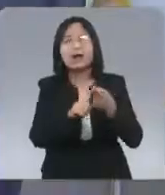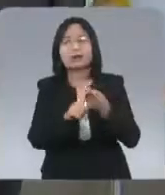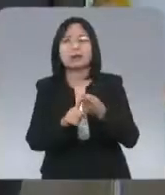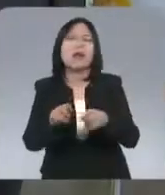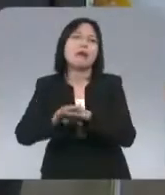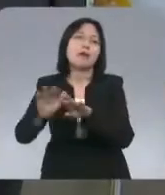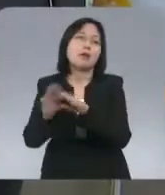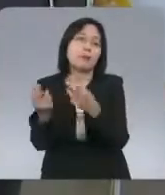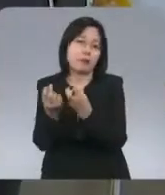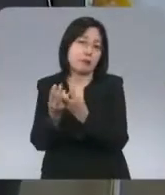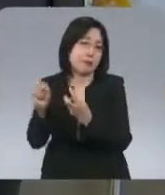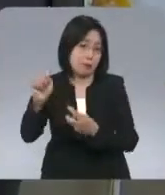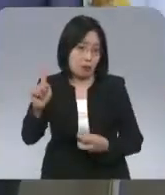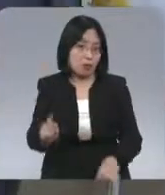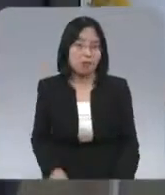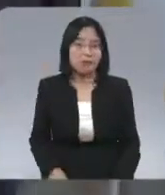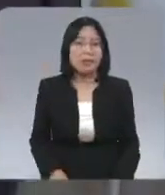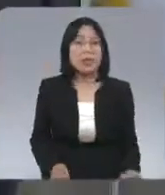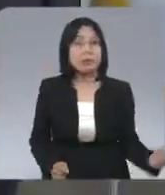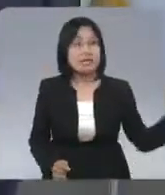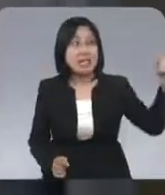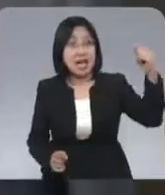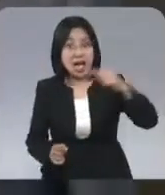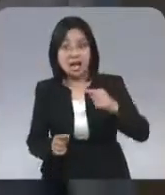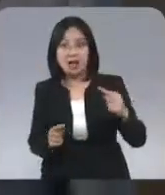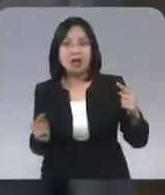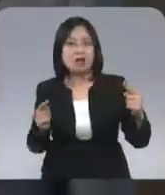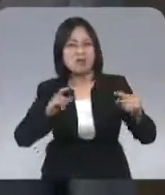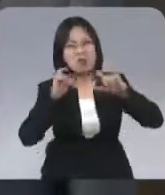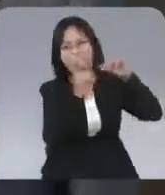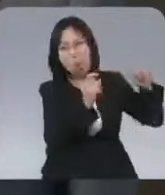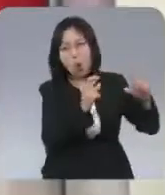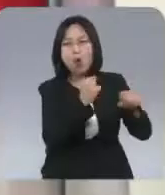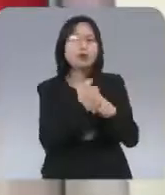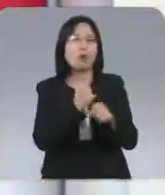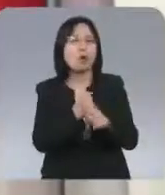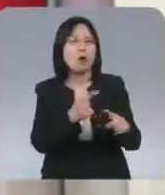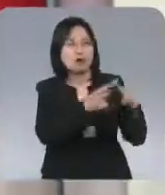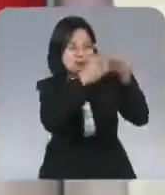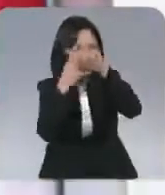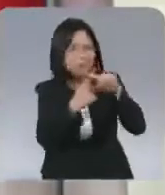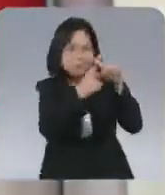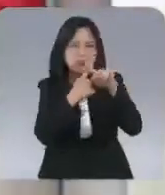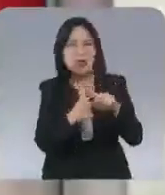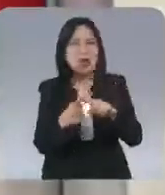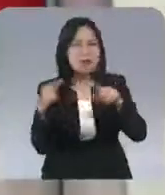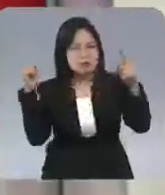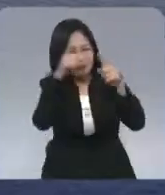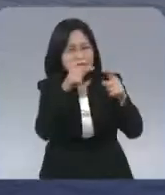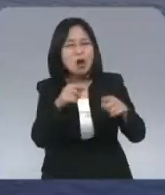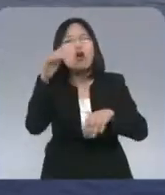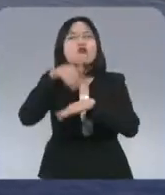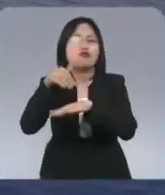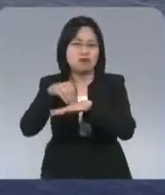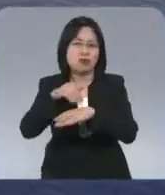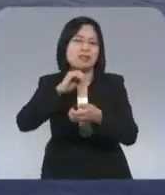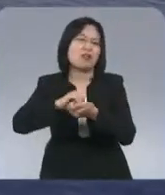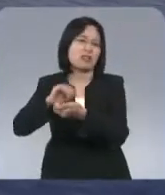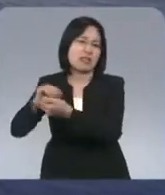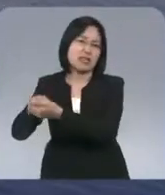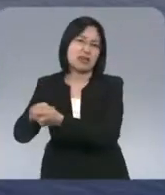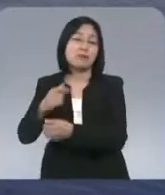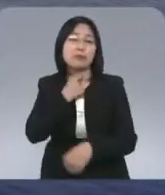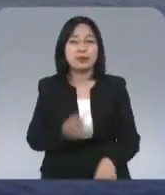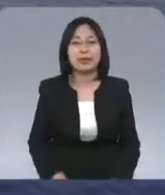ein gemeinsames vorgehen gegen die nukleare bedrohung aus nordkorea oben auf der tagesordnung die minister vereinbarten für die denuklearisierung der koreanischen